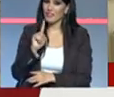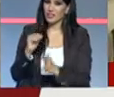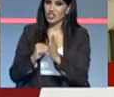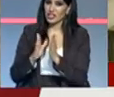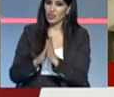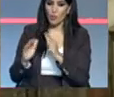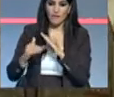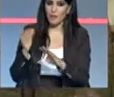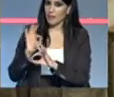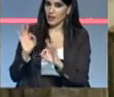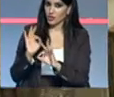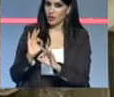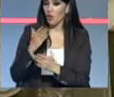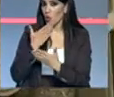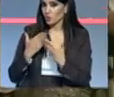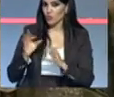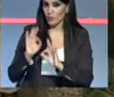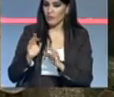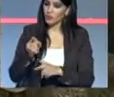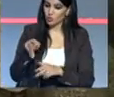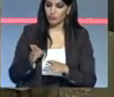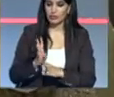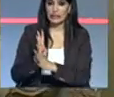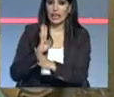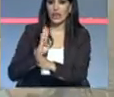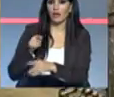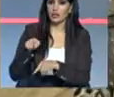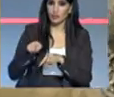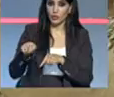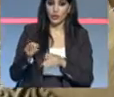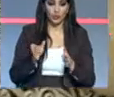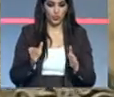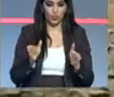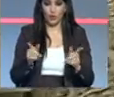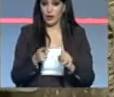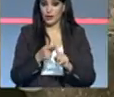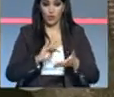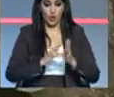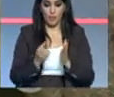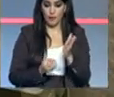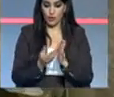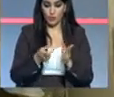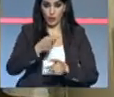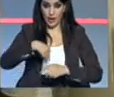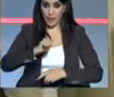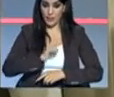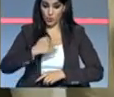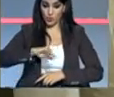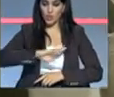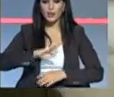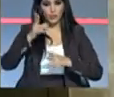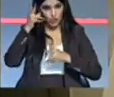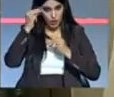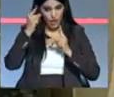جاتهم SMS بدون موعد، واضح يعني عنده رقم التسجيل بدون موعد. معلومات الكل تكون عندي أنا حتى باش نقدر